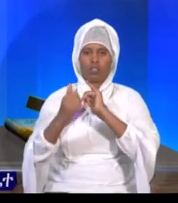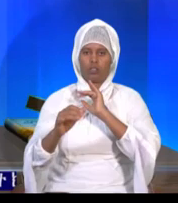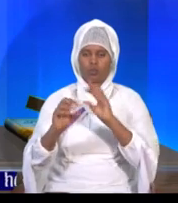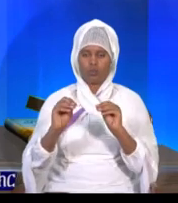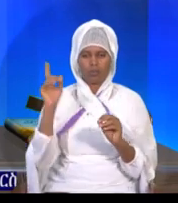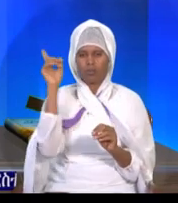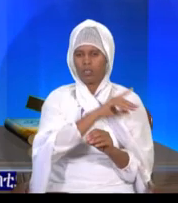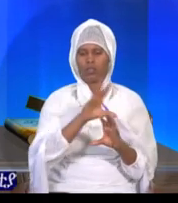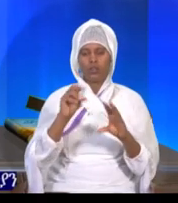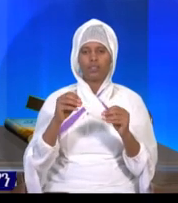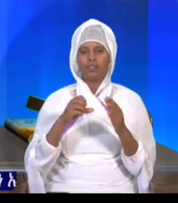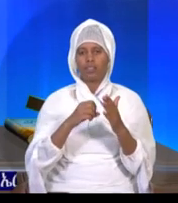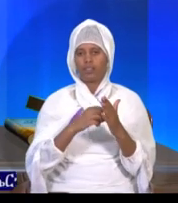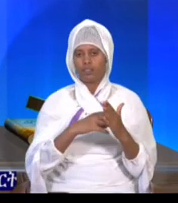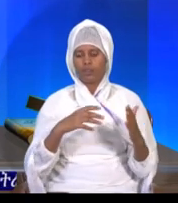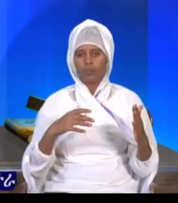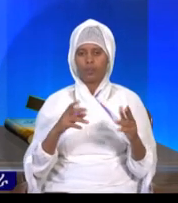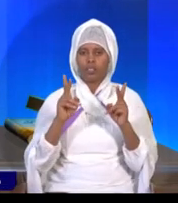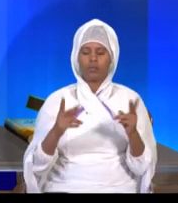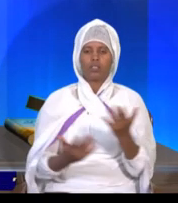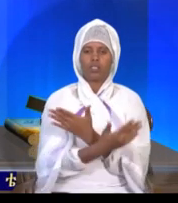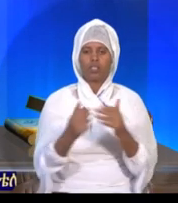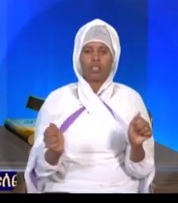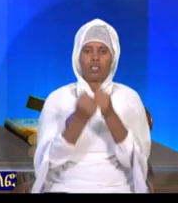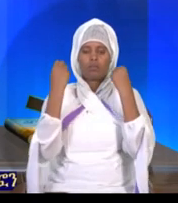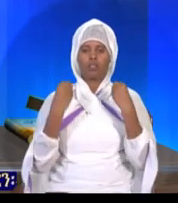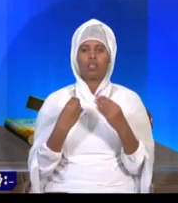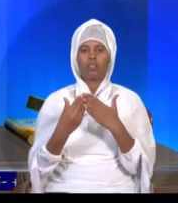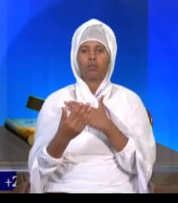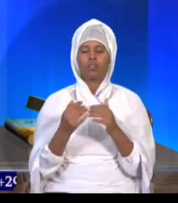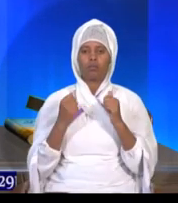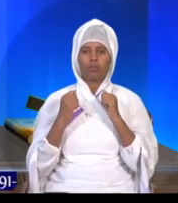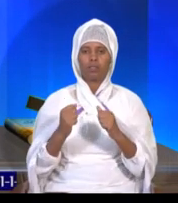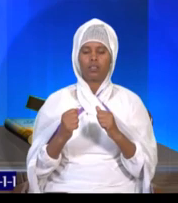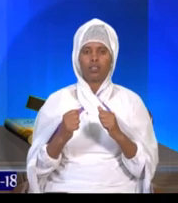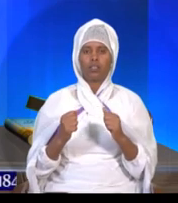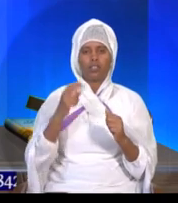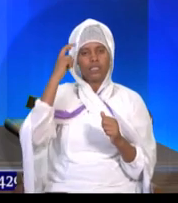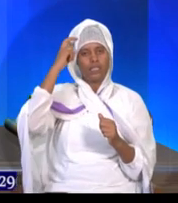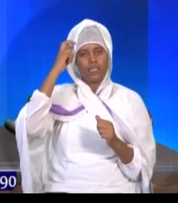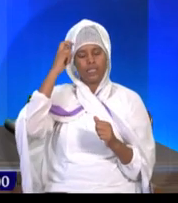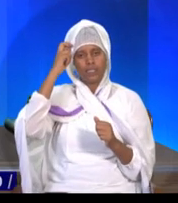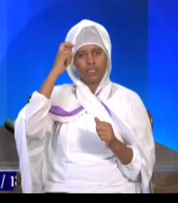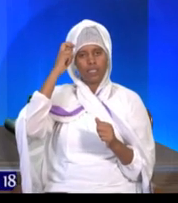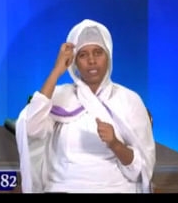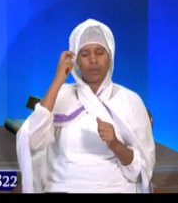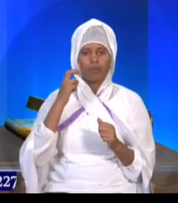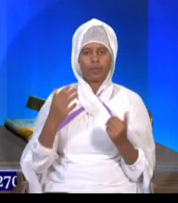ዝጋፈ እዩ ማለት እዩ። ስለዚህ ከምዚ ምእንቲ ከይከውን ታንገብር ግባ ንስሓ